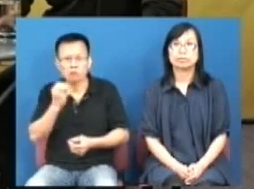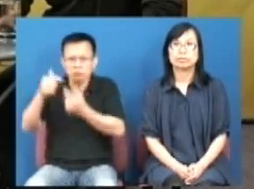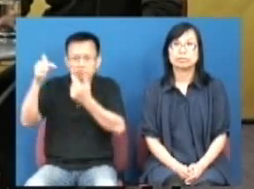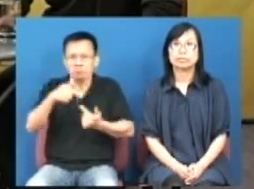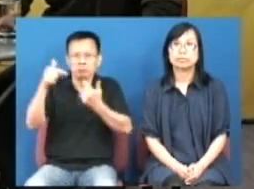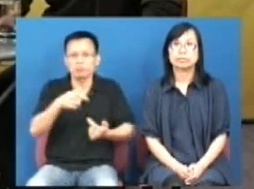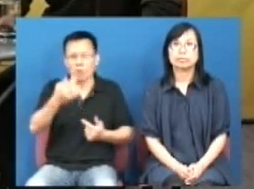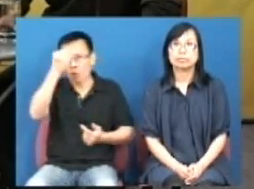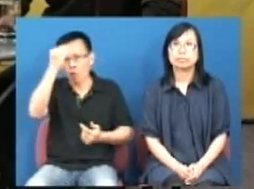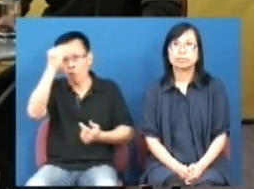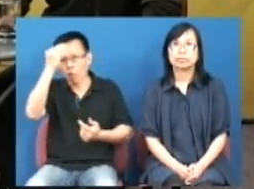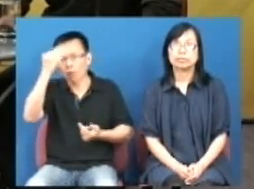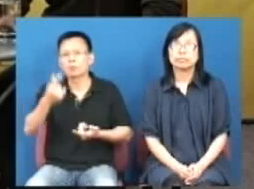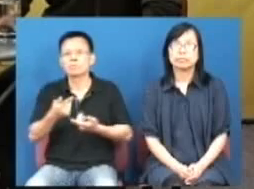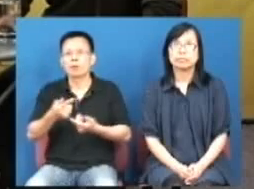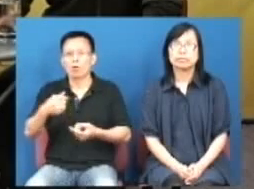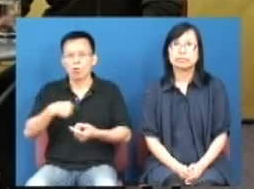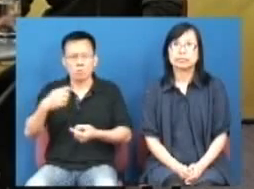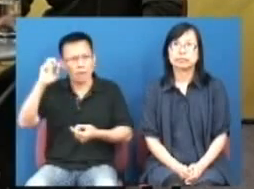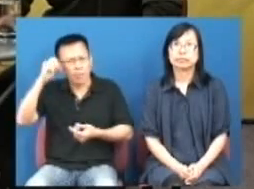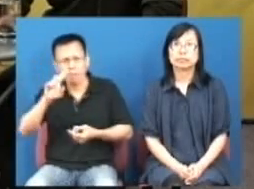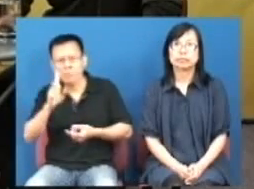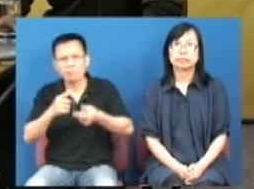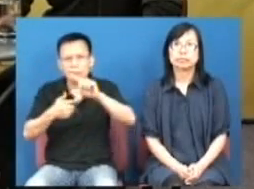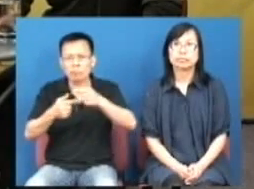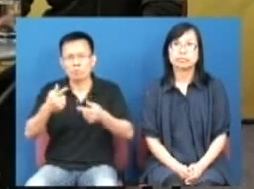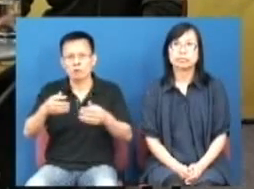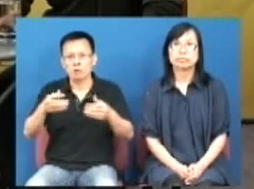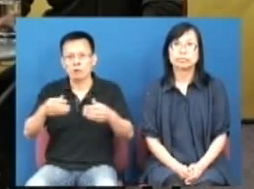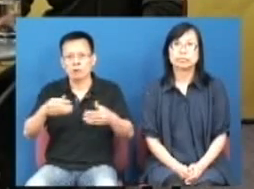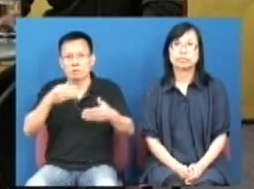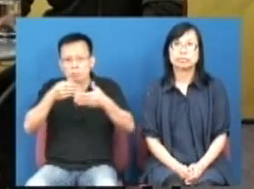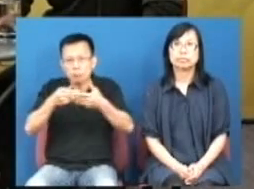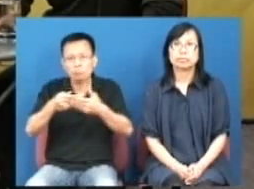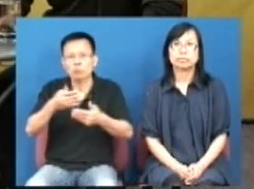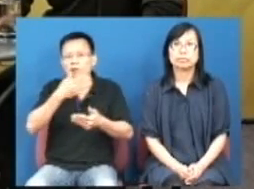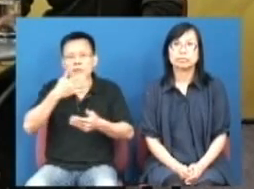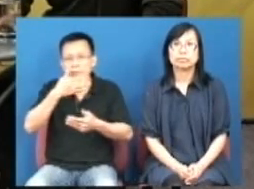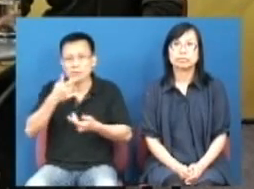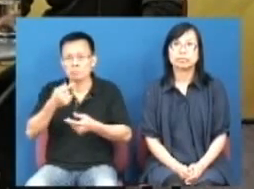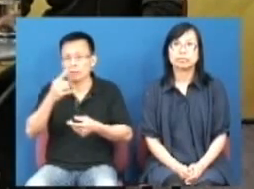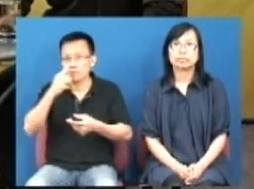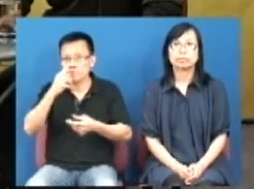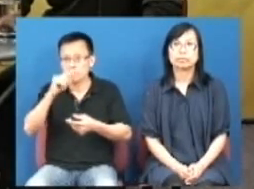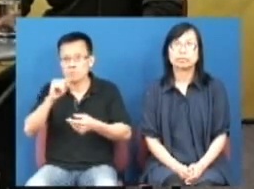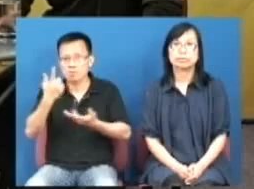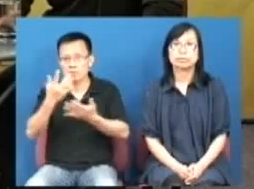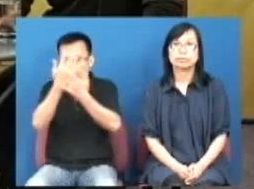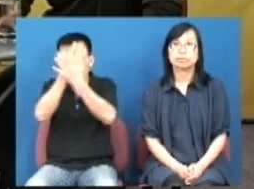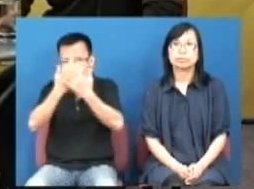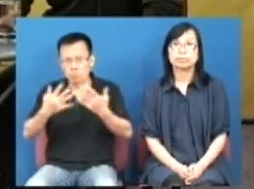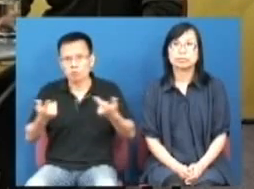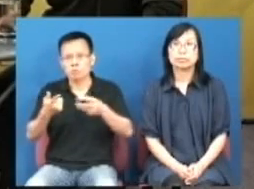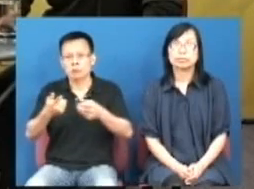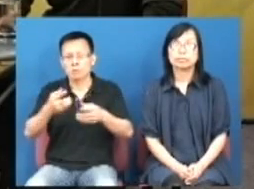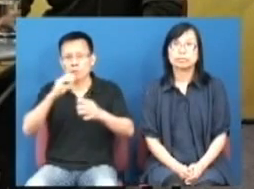停地去想想用什麼方法能夠跟年輕人在這個新媒體上溝通，我們還辦這個網上的